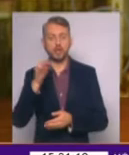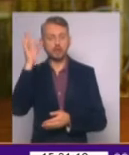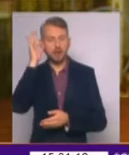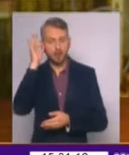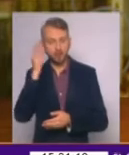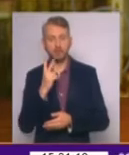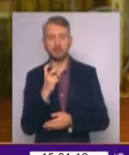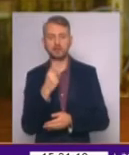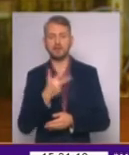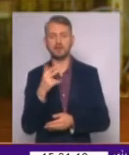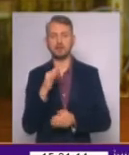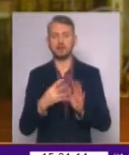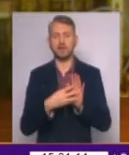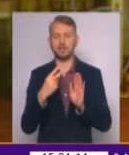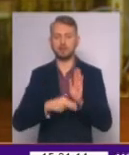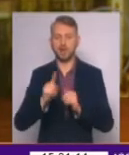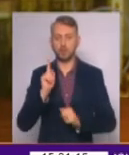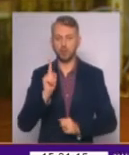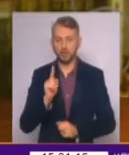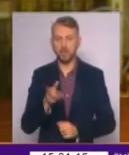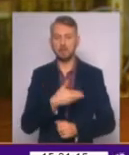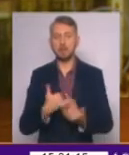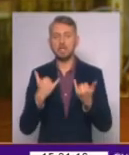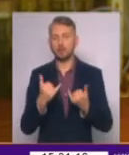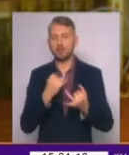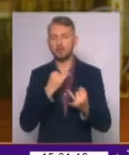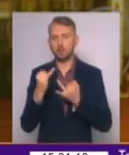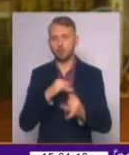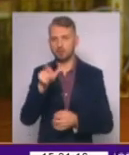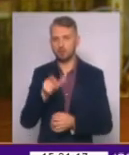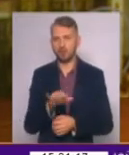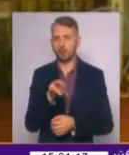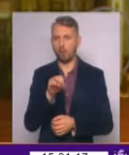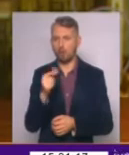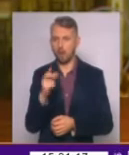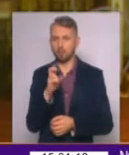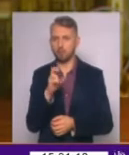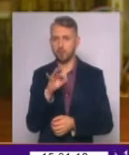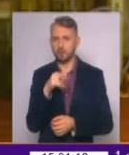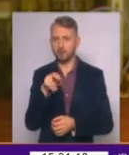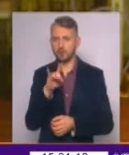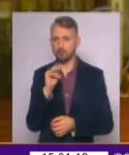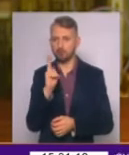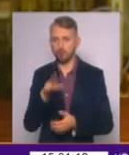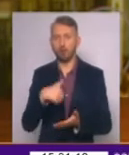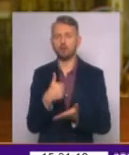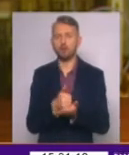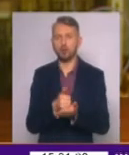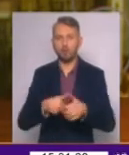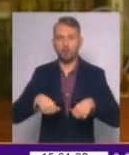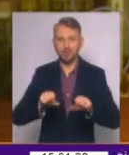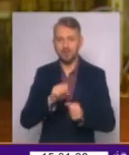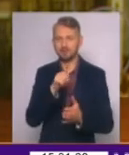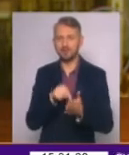прошу, 223-09-71. Ми сьогодні спілкуємося з паном Олегом Бондарчуком, з головою профільної комісії з питань дотримання